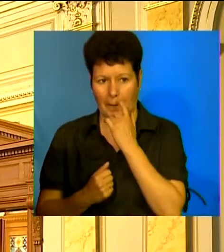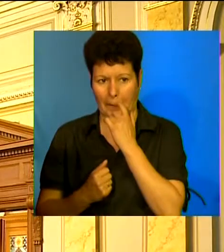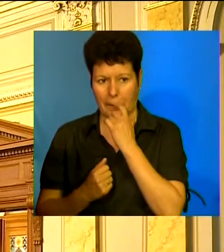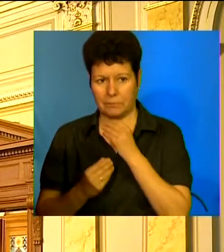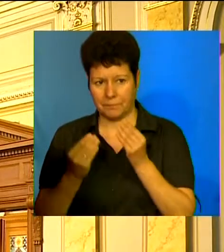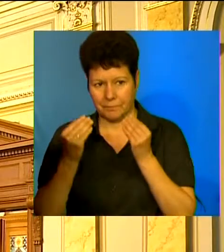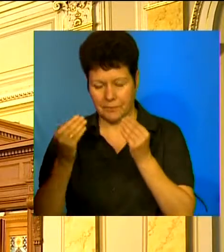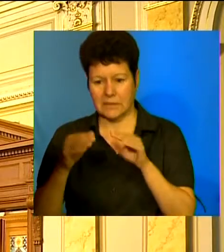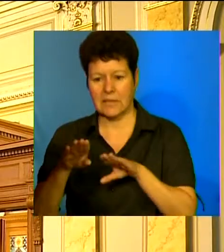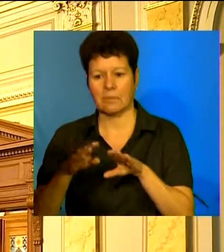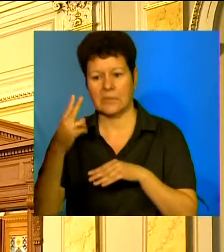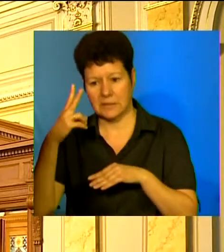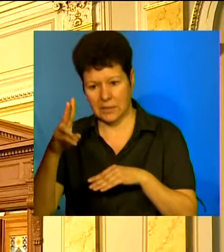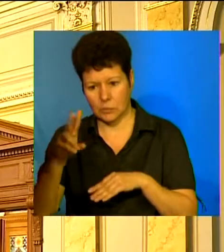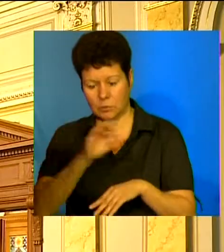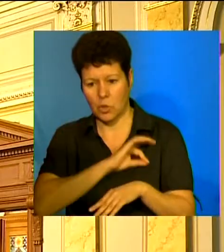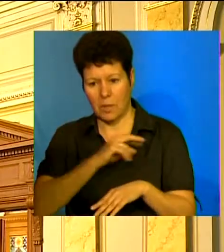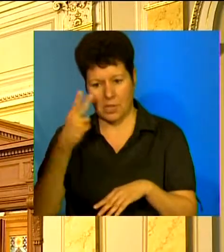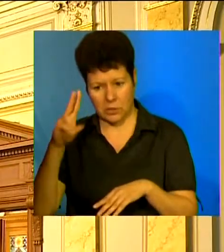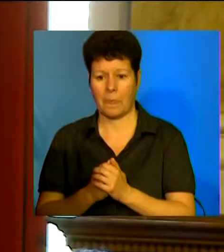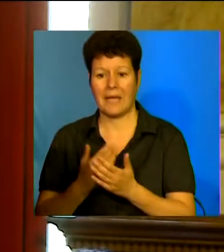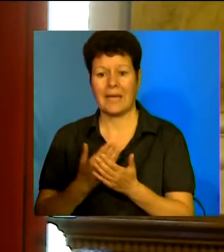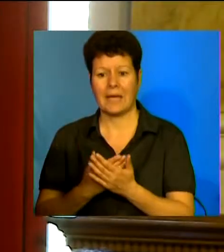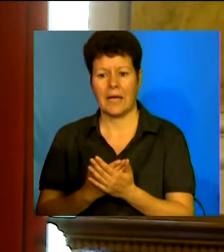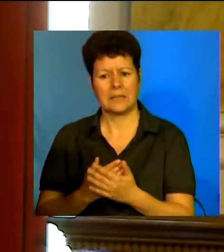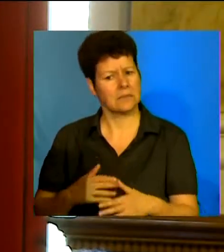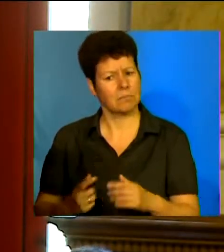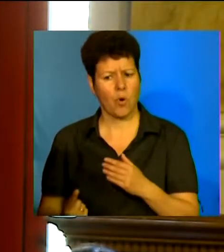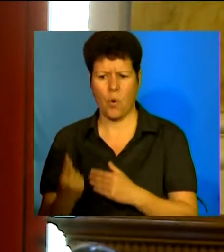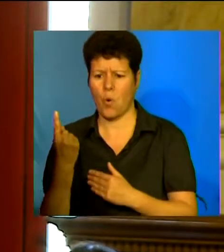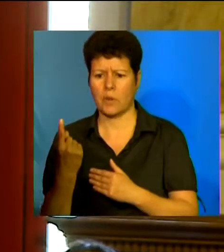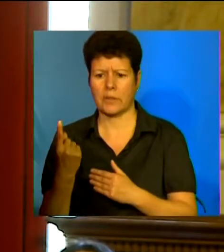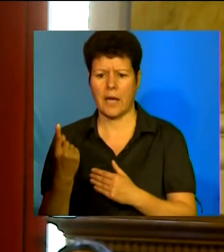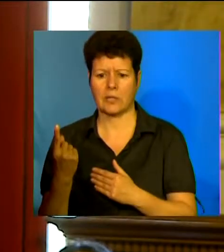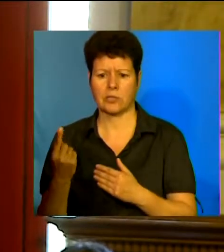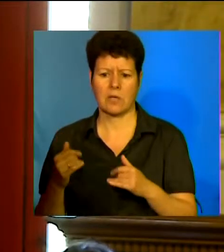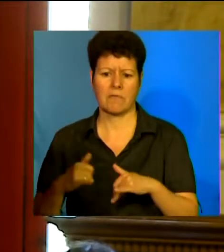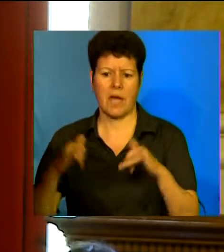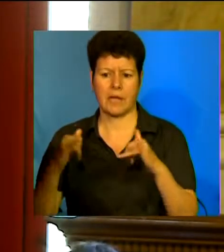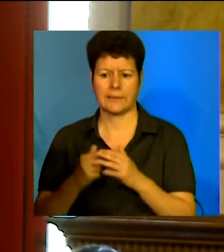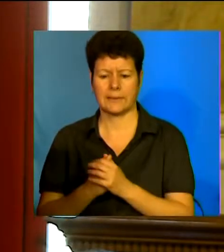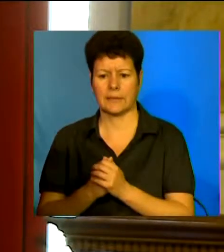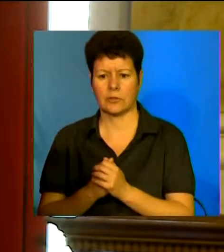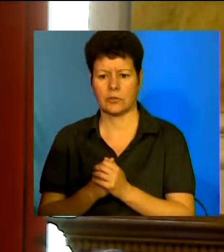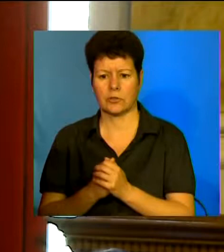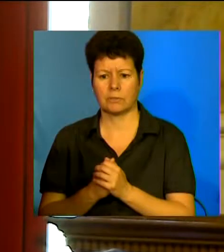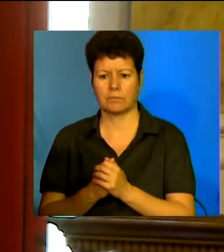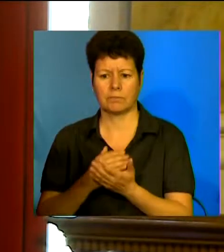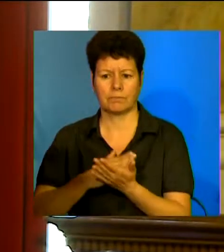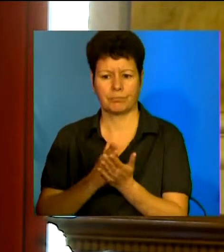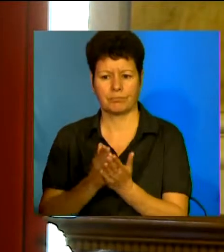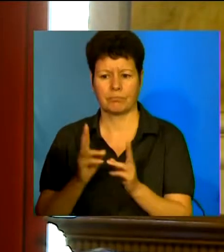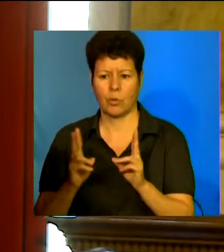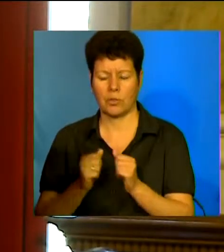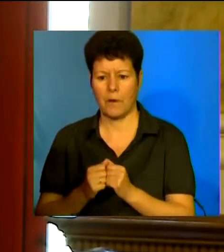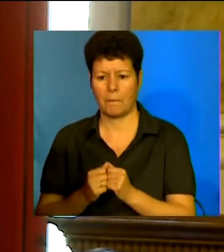Tájékoztató hangzott el az induló Tremtrain beruházásról a pénteki képviselőtestületi ülésen. Az egész város életét meghatározó teljesen új